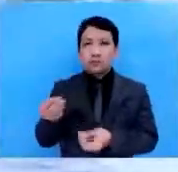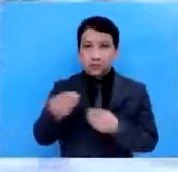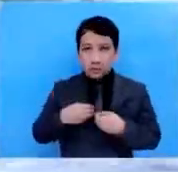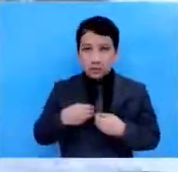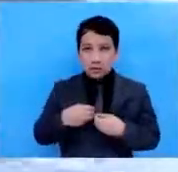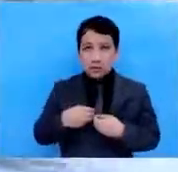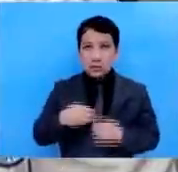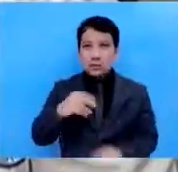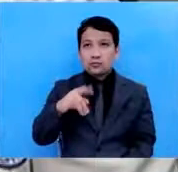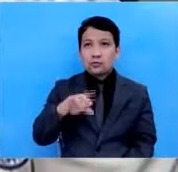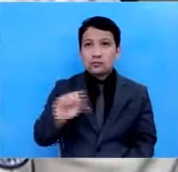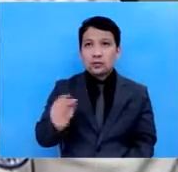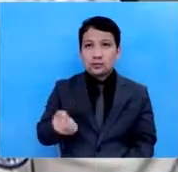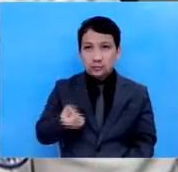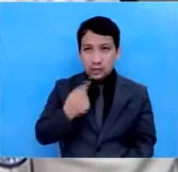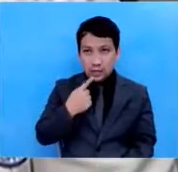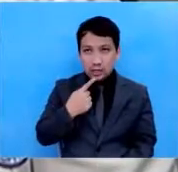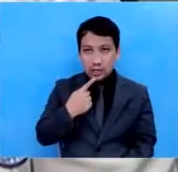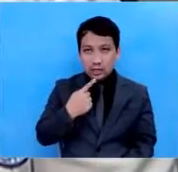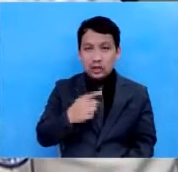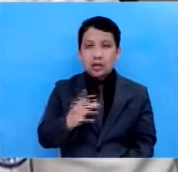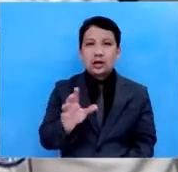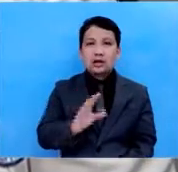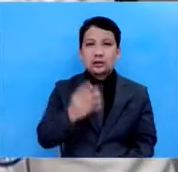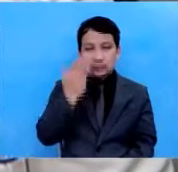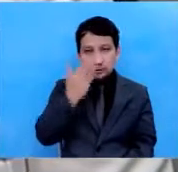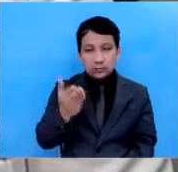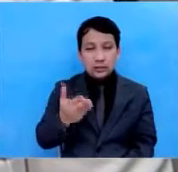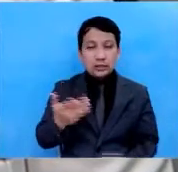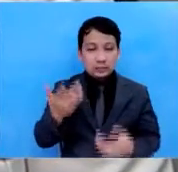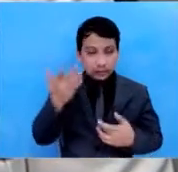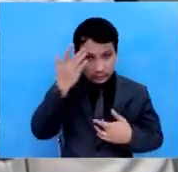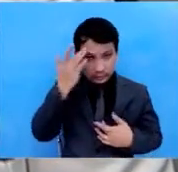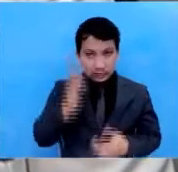prophylaxis ng gamot para hindi na kayo magkaroon ng